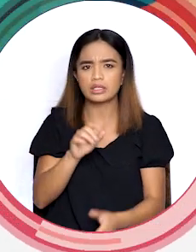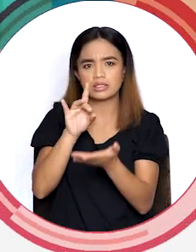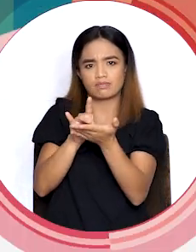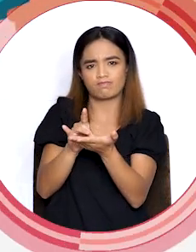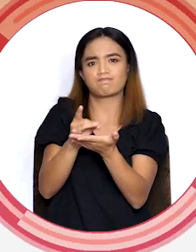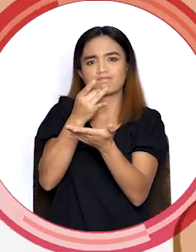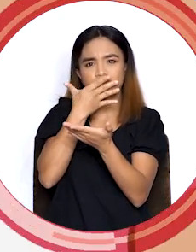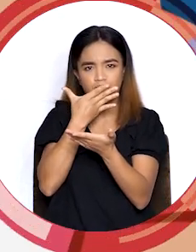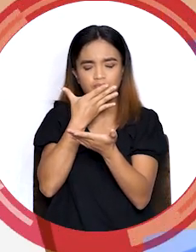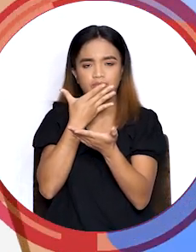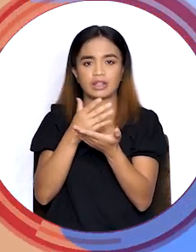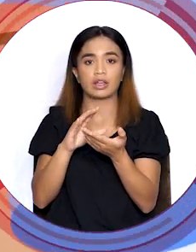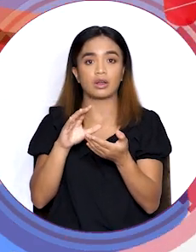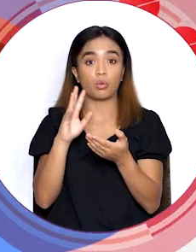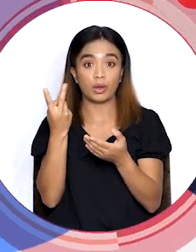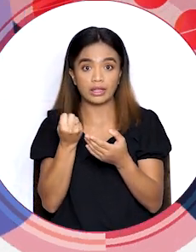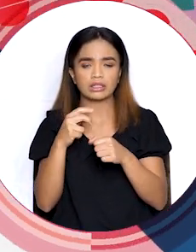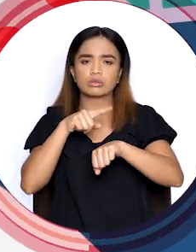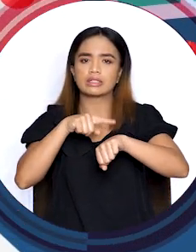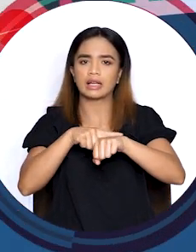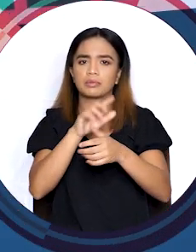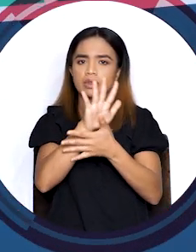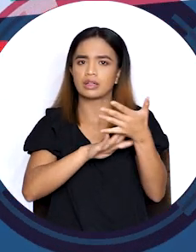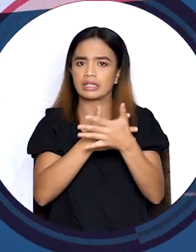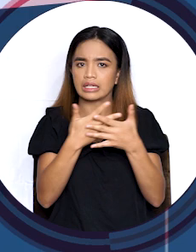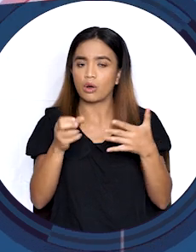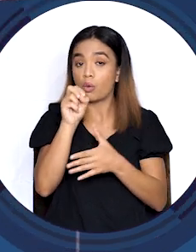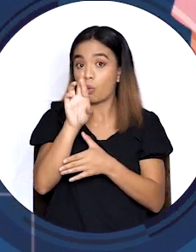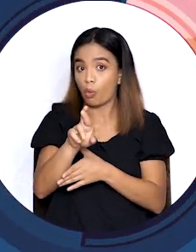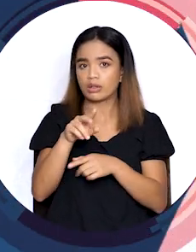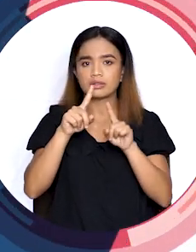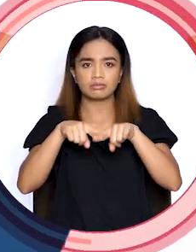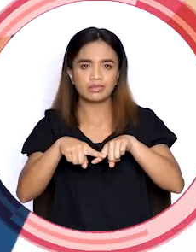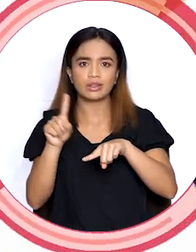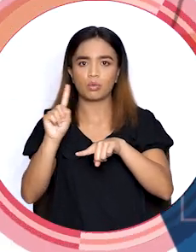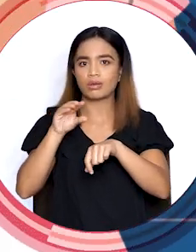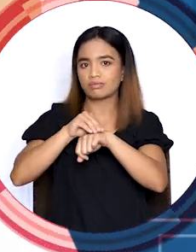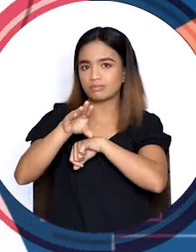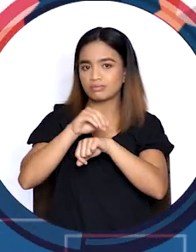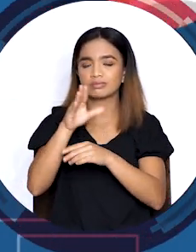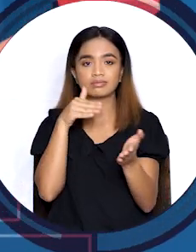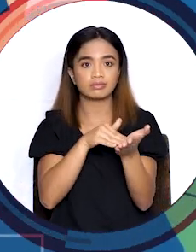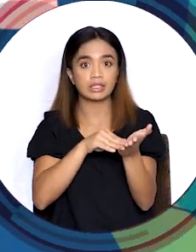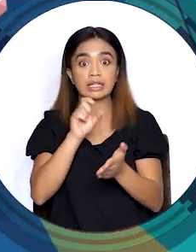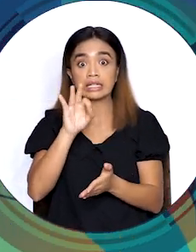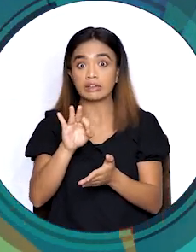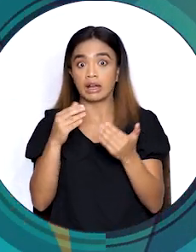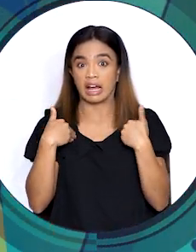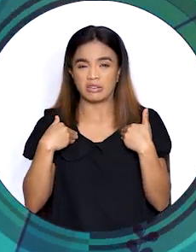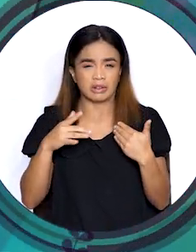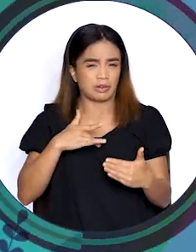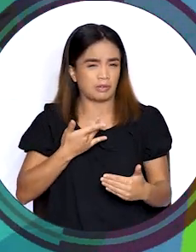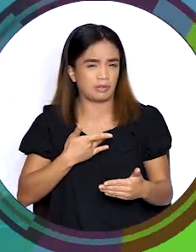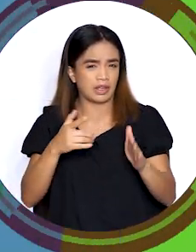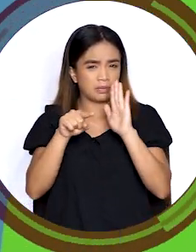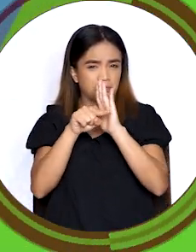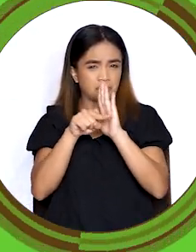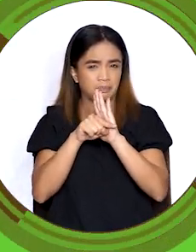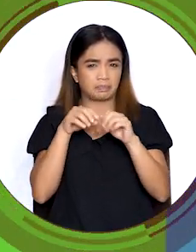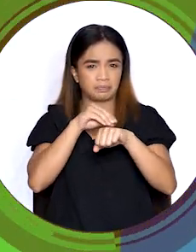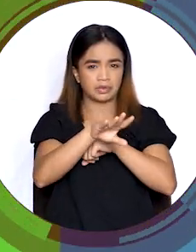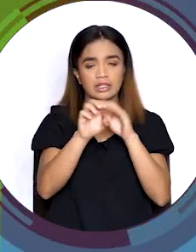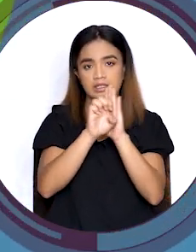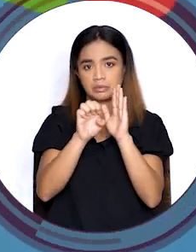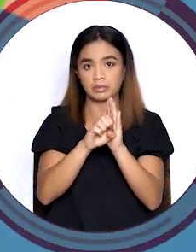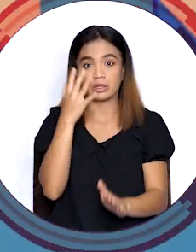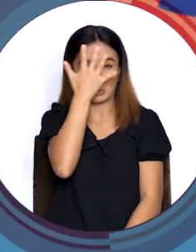dapat araw-araw mong iniinom ang iyong mga gamot sa takdang oras o ayon sa payo ng iyong doktor. Kung may maramdaman kang